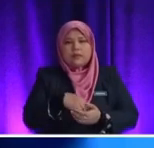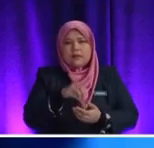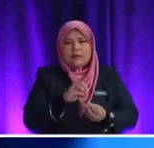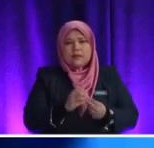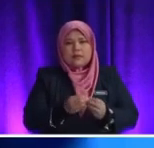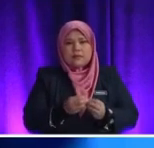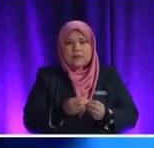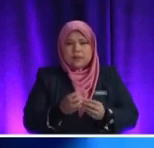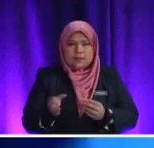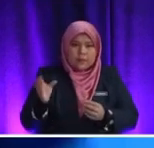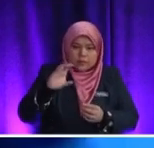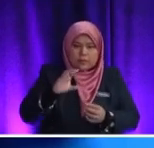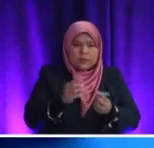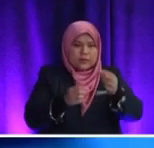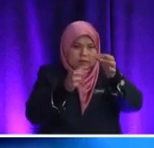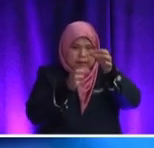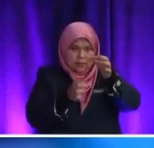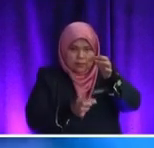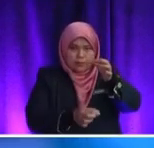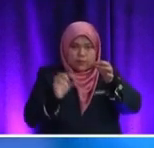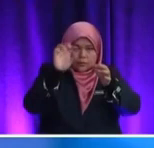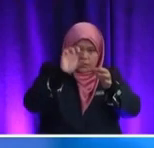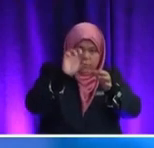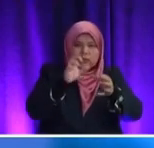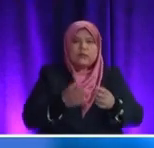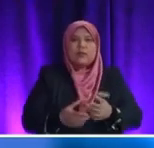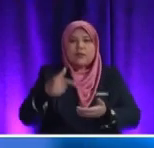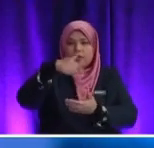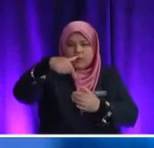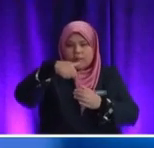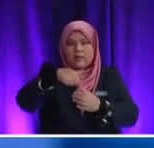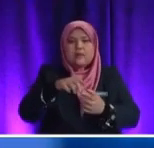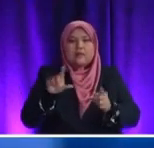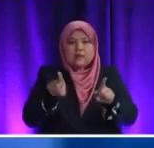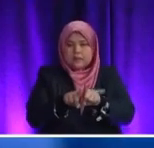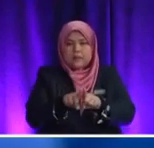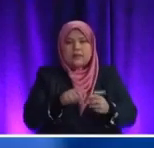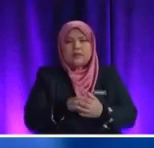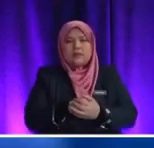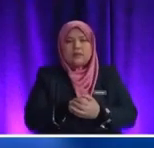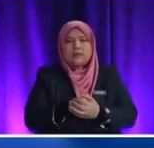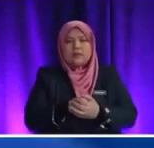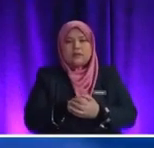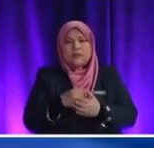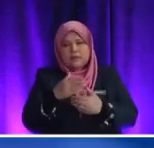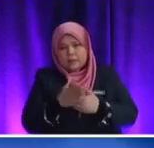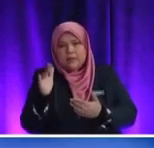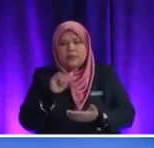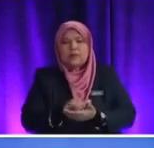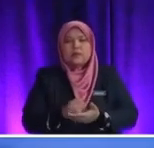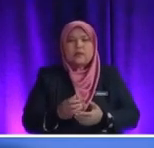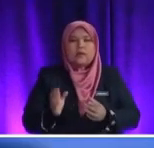kita masukkan dalam tabung uji juga larutan yang sama yaitu 02.00 survei selepas dulu kita akan